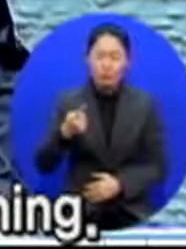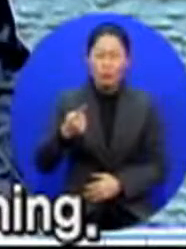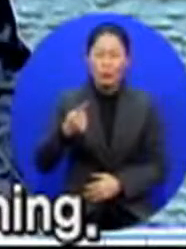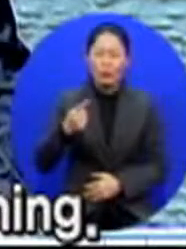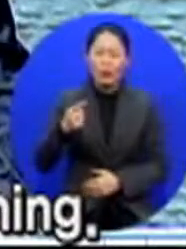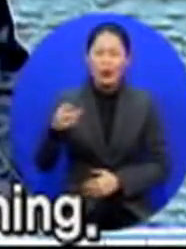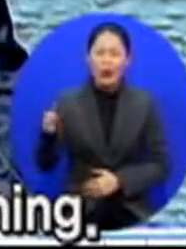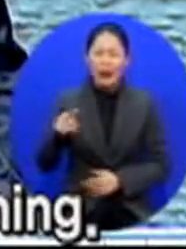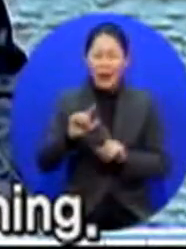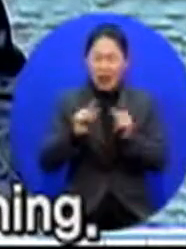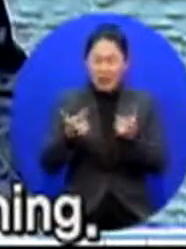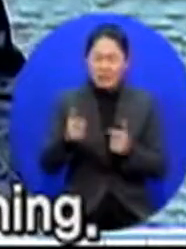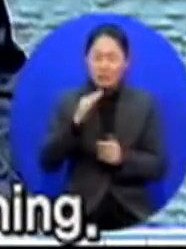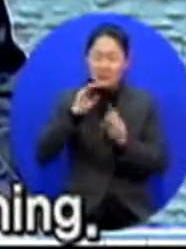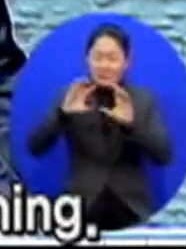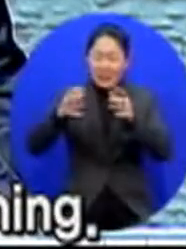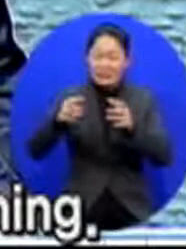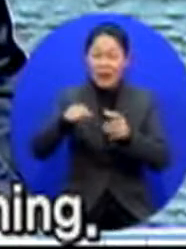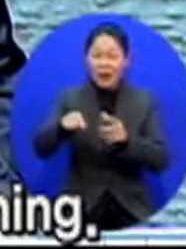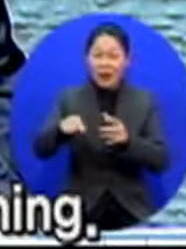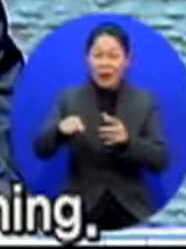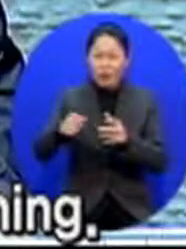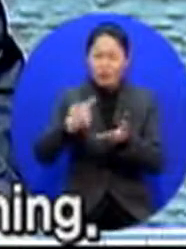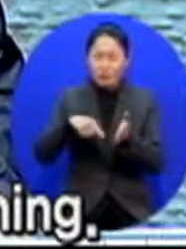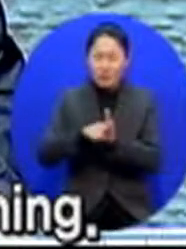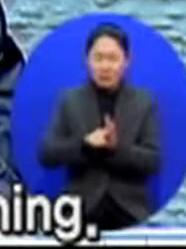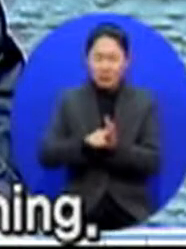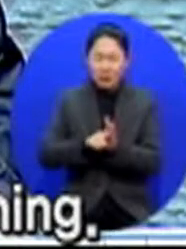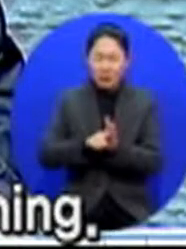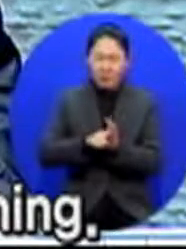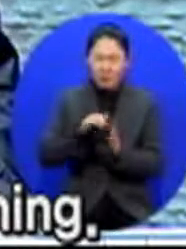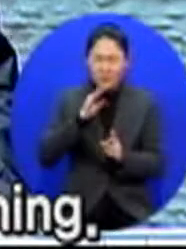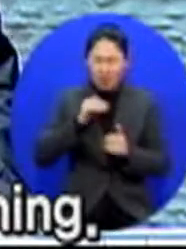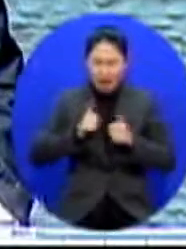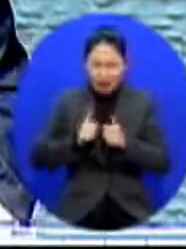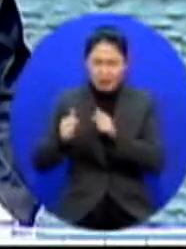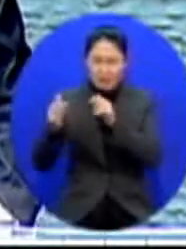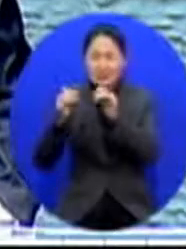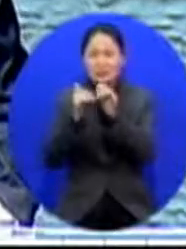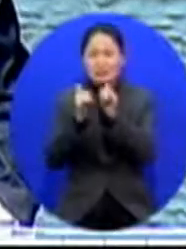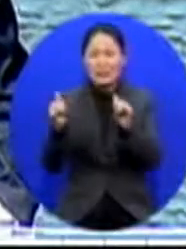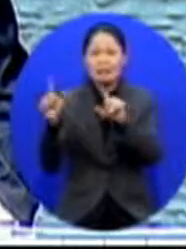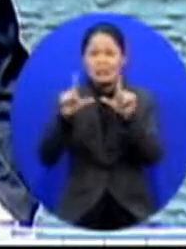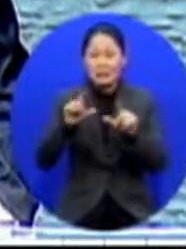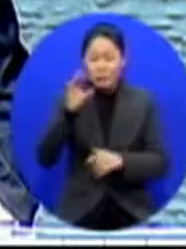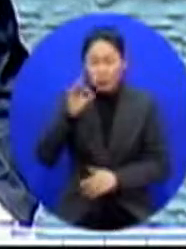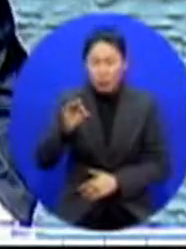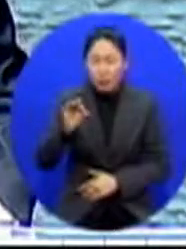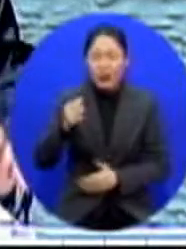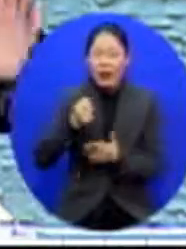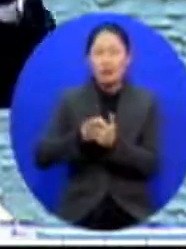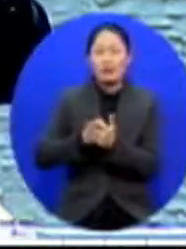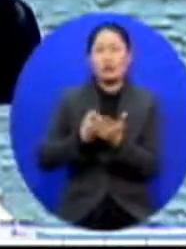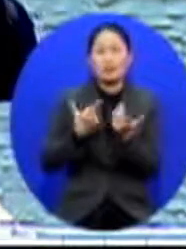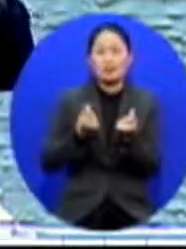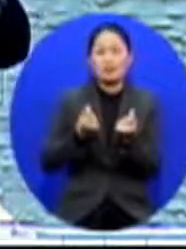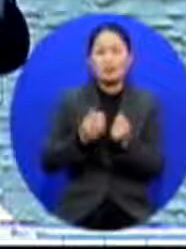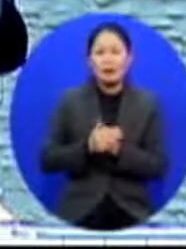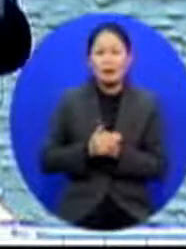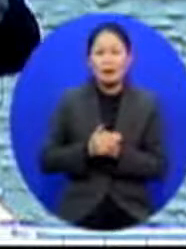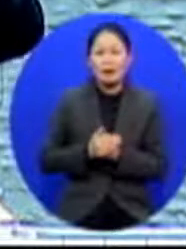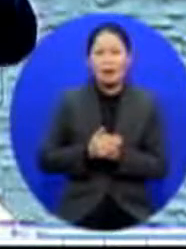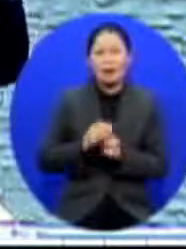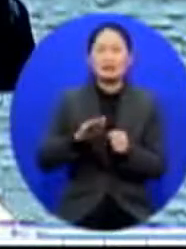것을 위해서 정신없이 사는 사람을 보고 안타까워 하지 않을까요 사랑 있거든요 하나님이 우리에게